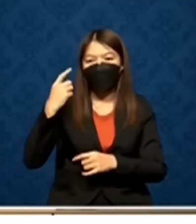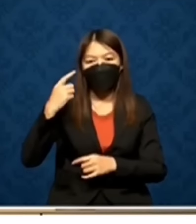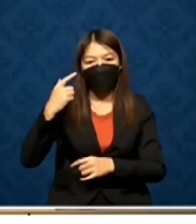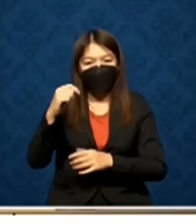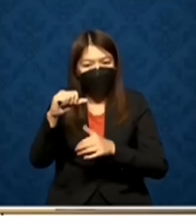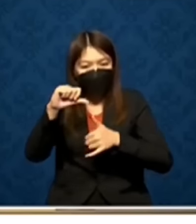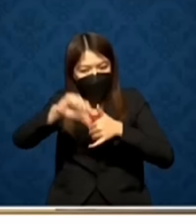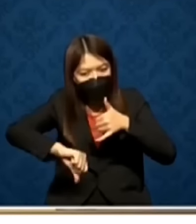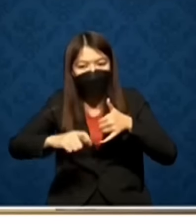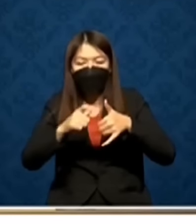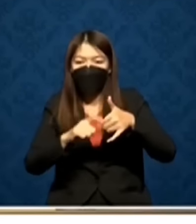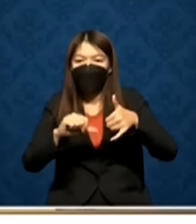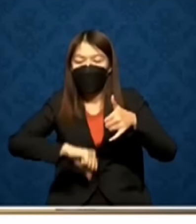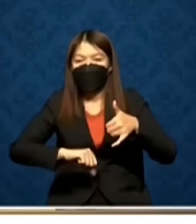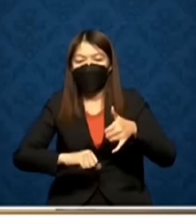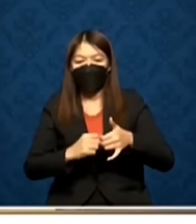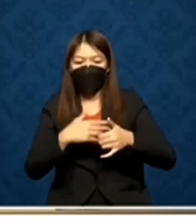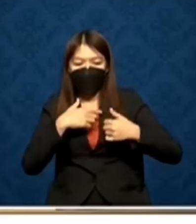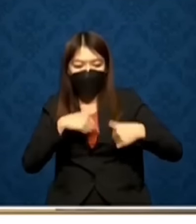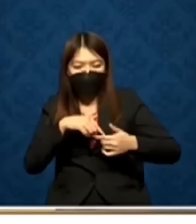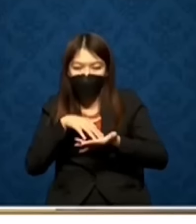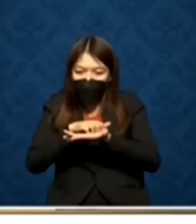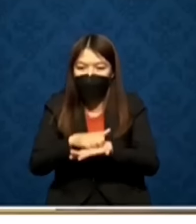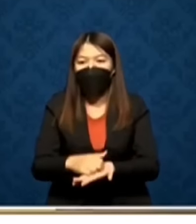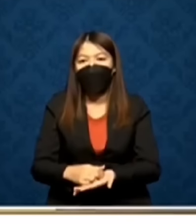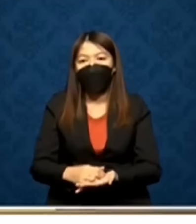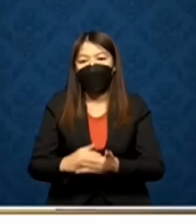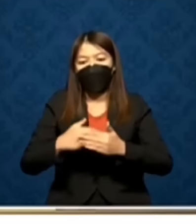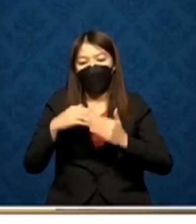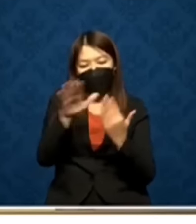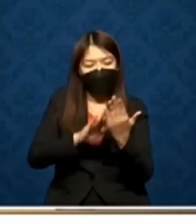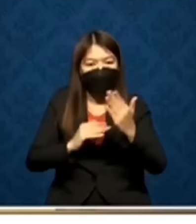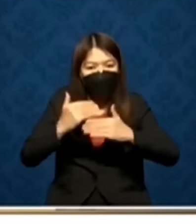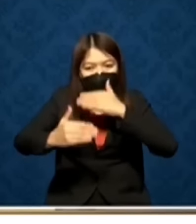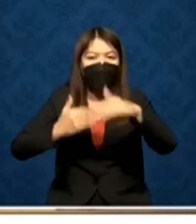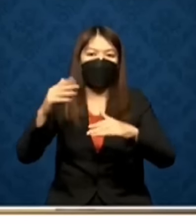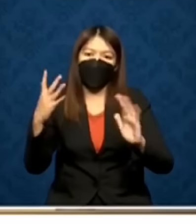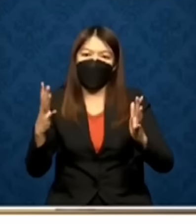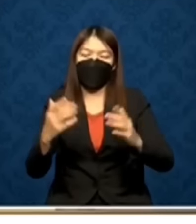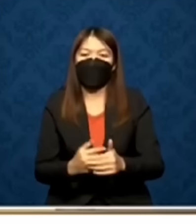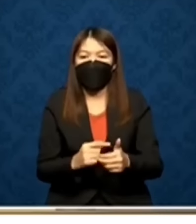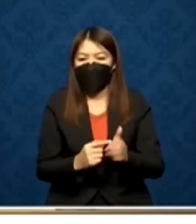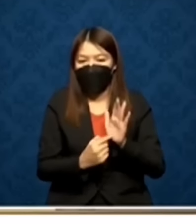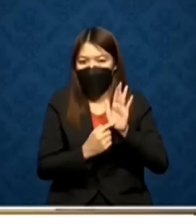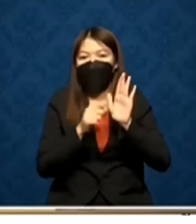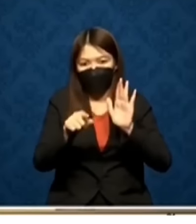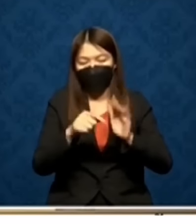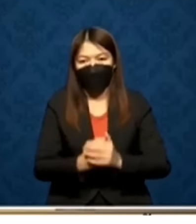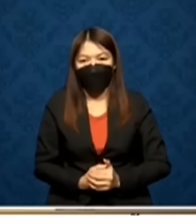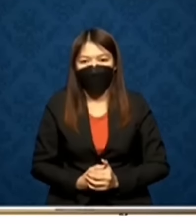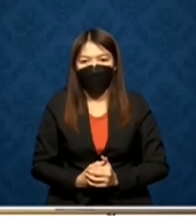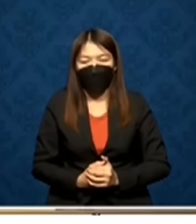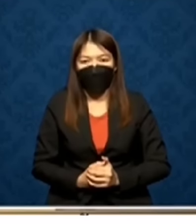แกร่งแล้วมีผู้นำที่อ่อนแอประเทศไปไม่ได้นี่คือหนึ่งในตัวอย่างท่านประธ